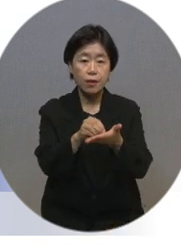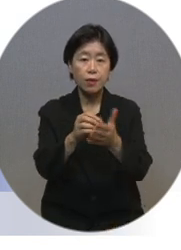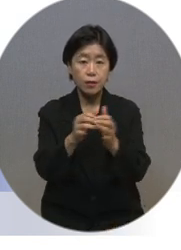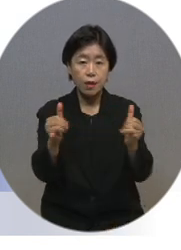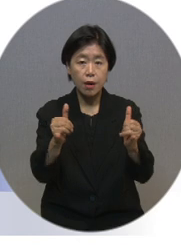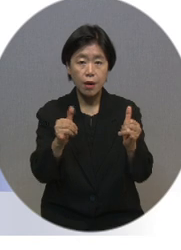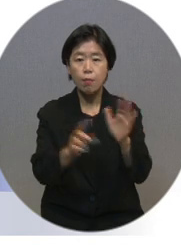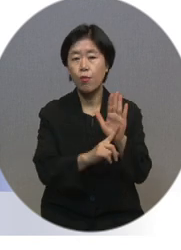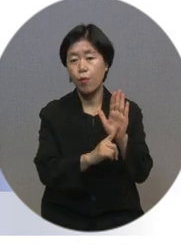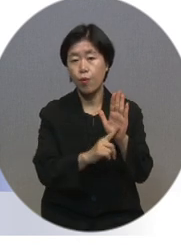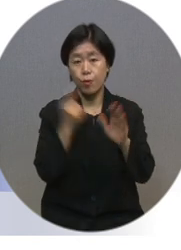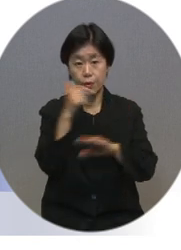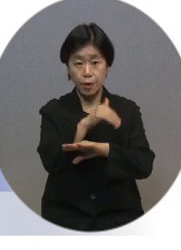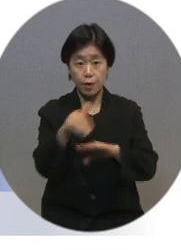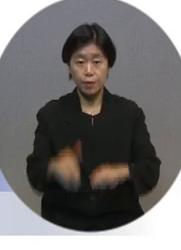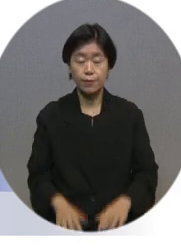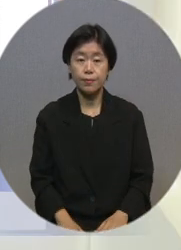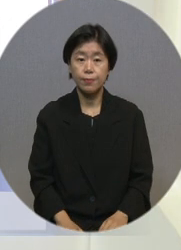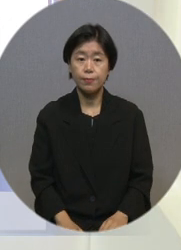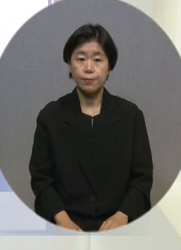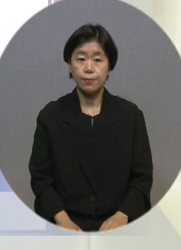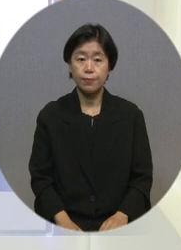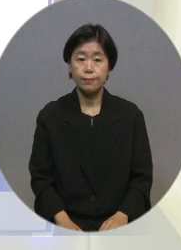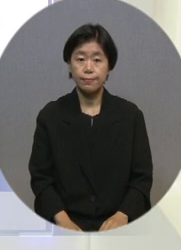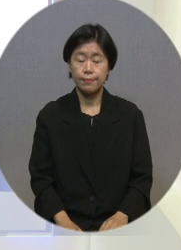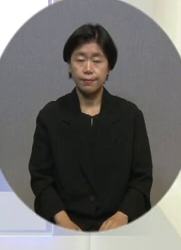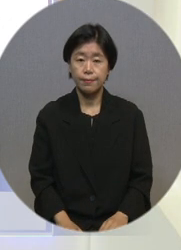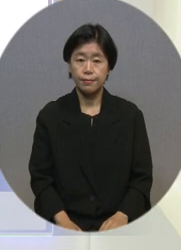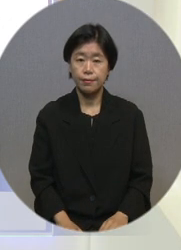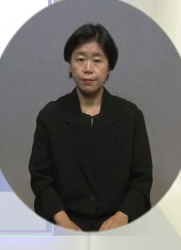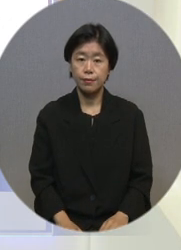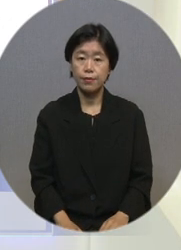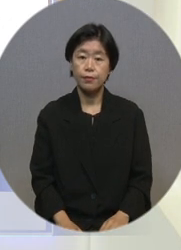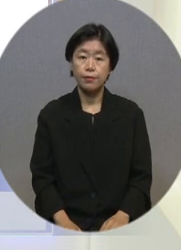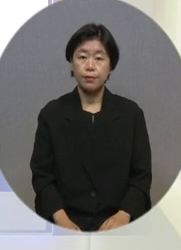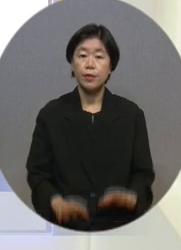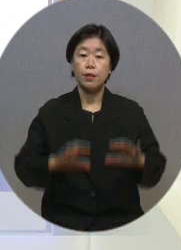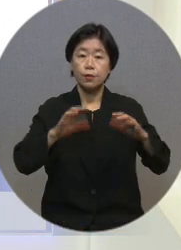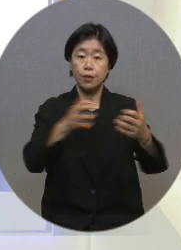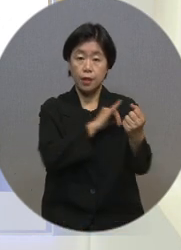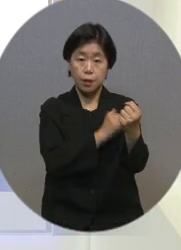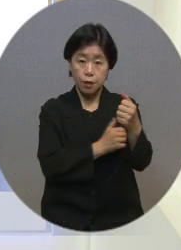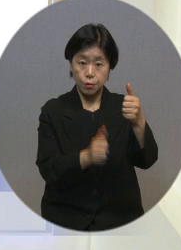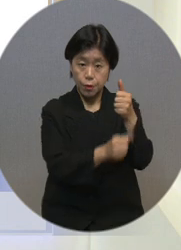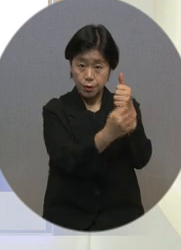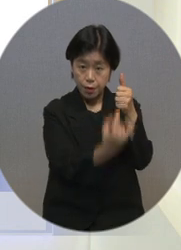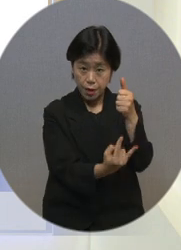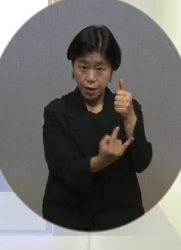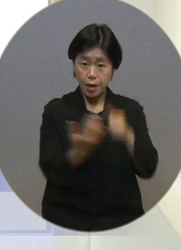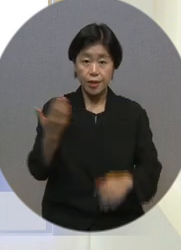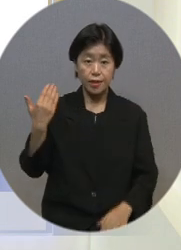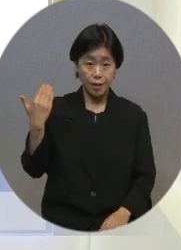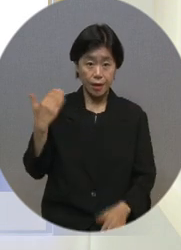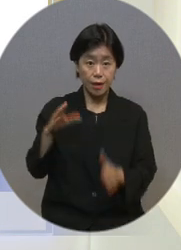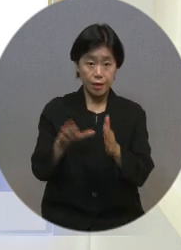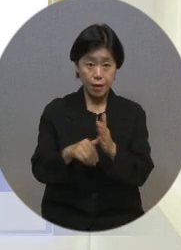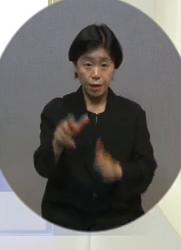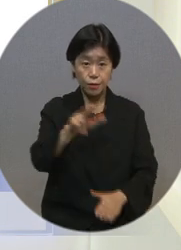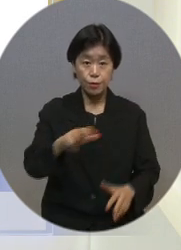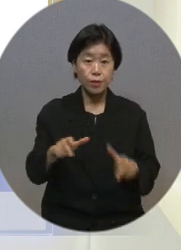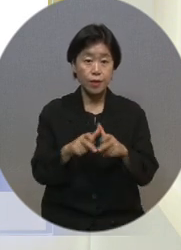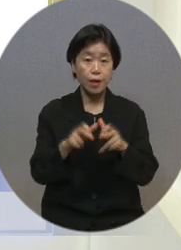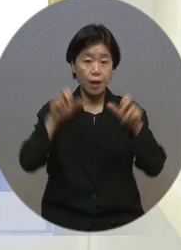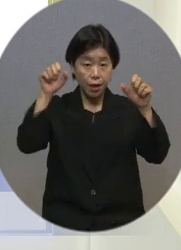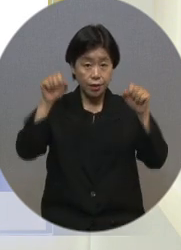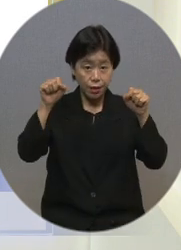예정이라고 하네요 다음 기사입니다 아 국가 인권 연회가 지난 달 개최된 전국 장애학생